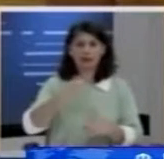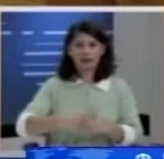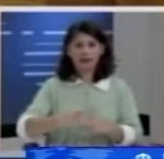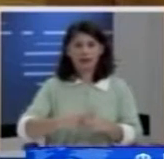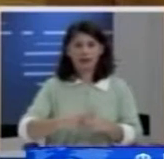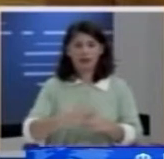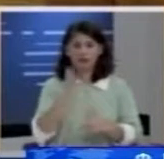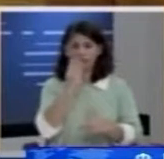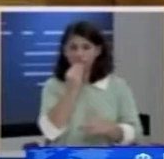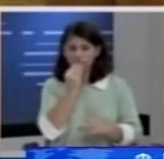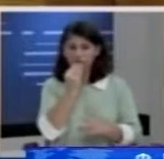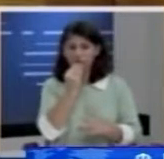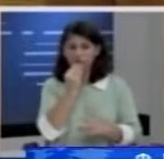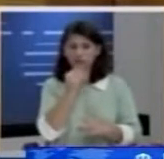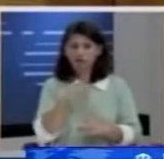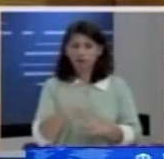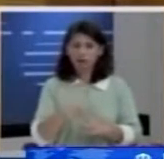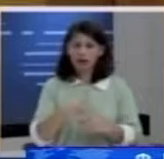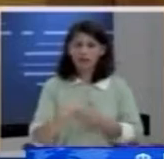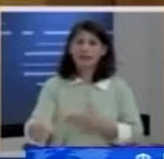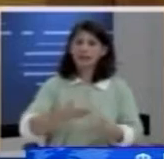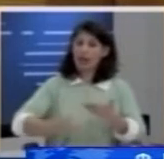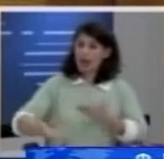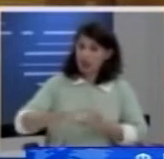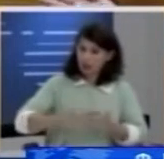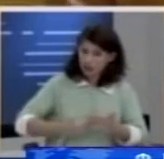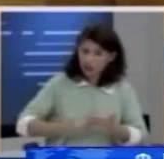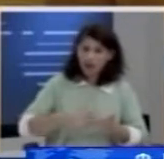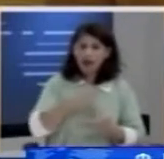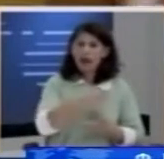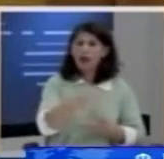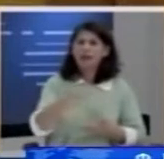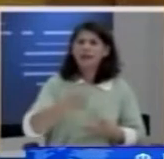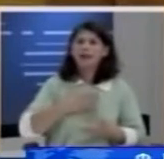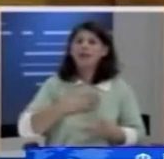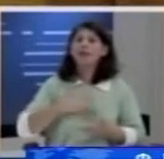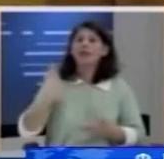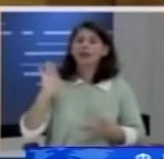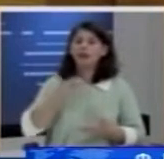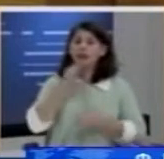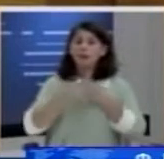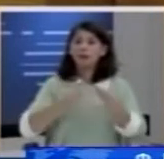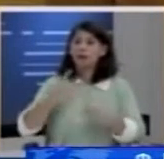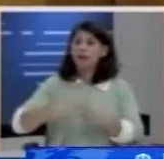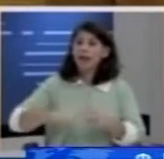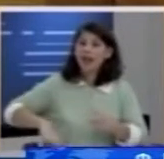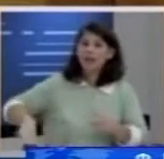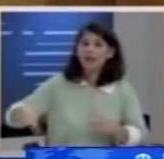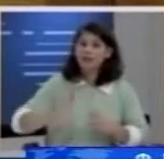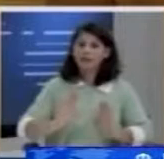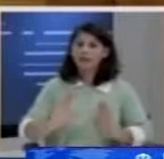κλείνουν τα στόματα για τις συναλλαγές, αλλά εσείς δεν θέλετε να μιλήσει ο ελληνικός λαός. Και ξέρετε